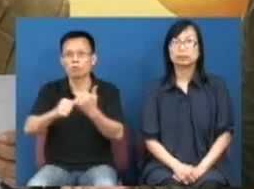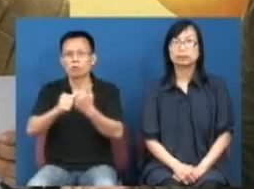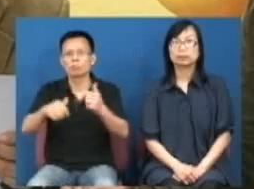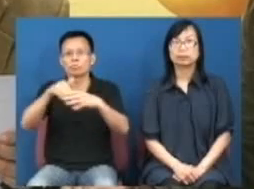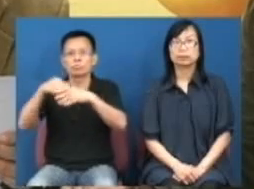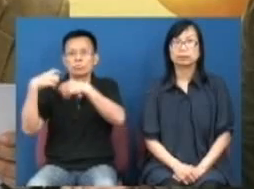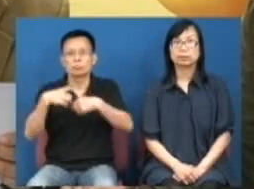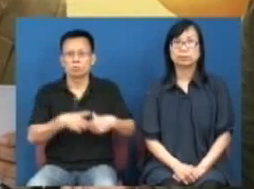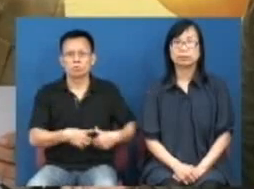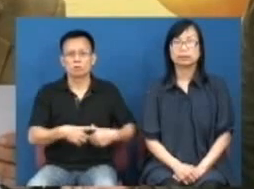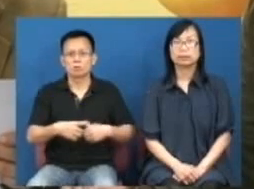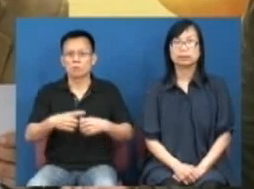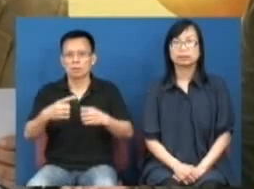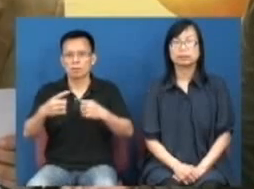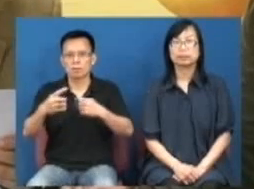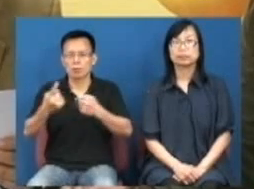序嘅規矩第